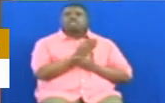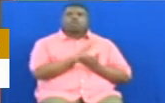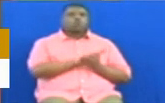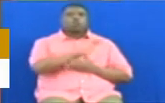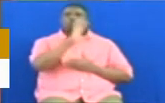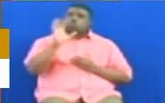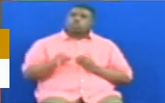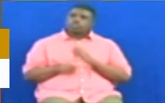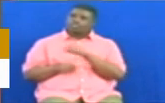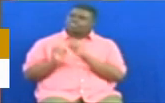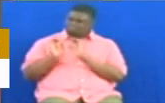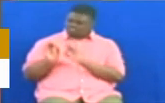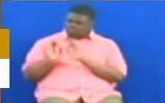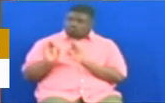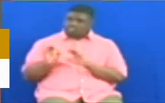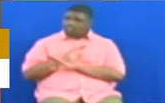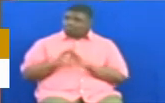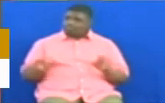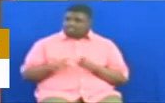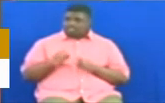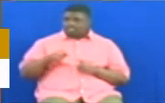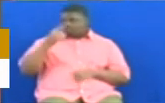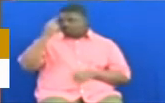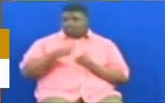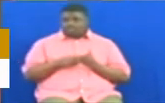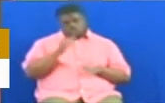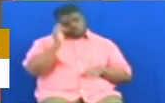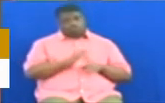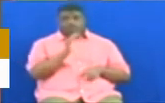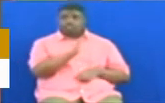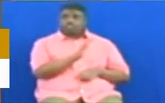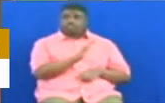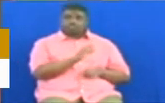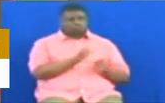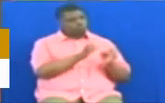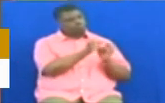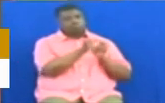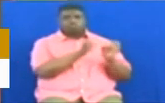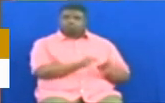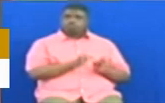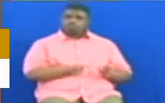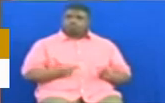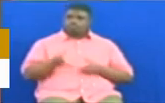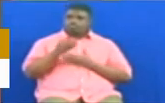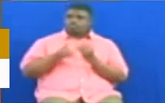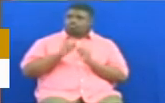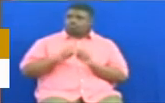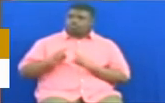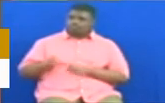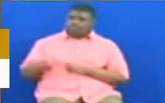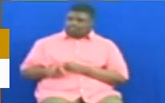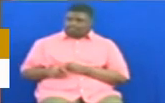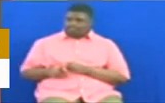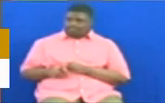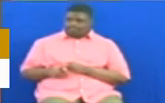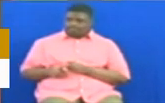wote vizuri kabisa, ndio maana hata comments zao zilikuwa very specific kwenye maeneo kadhaa ambayo tume